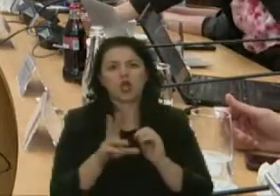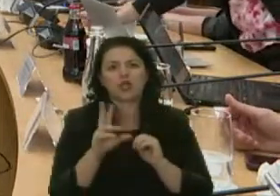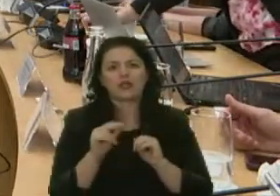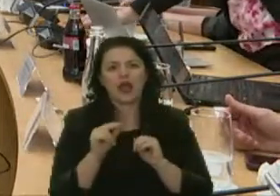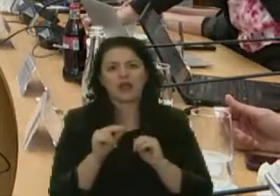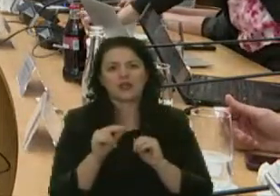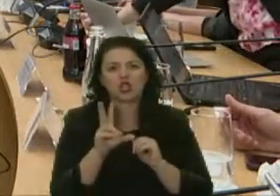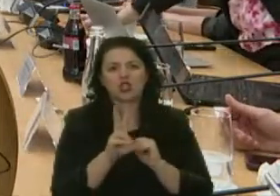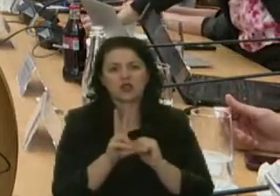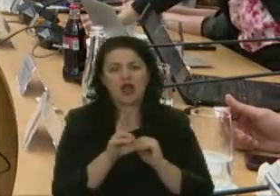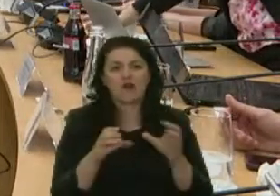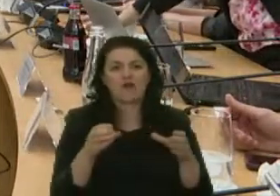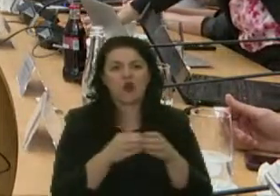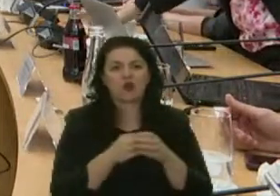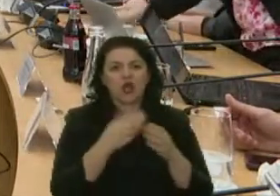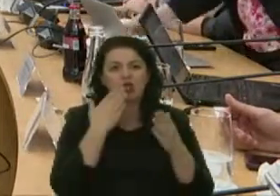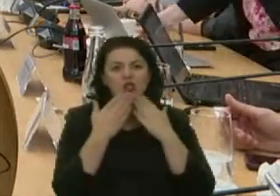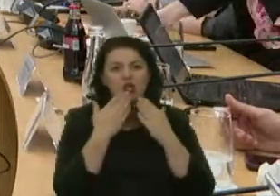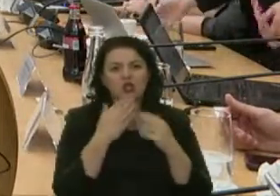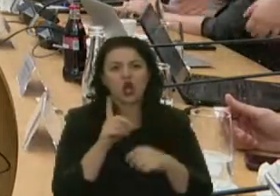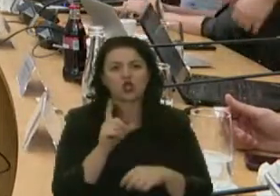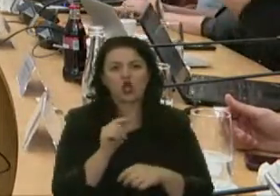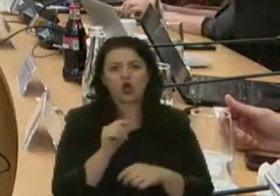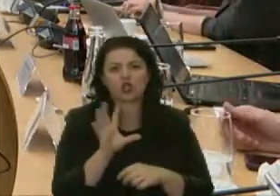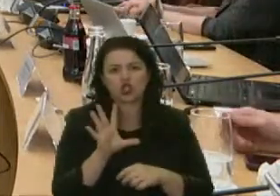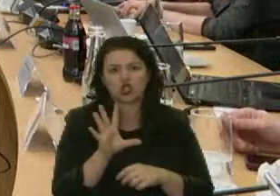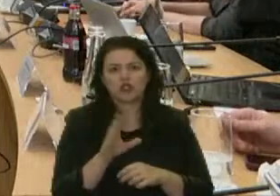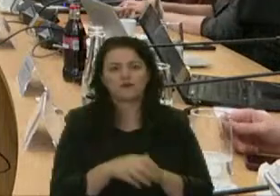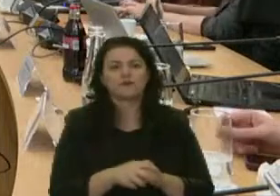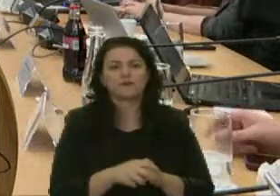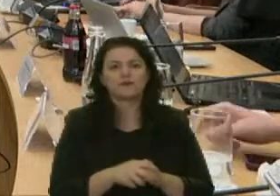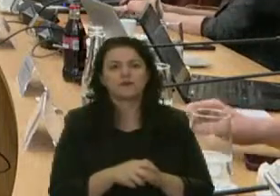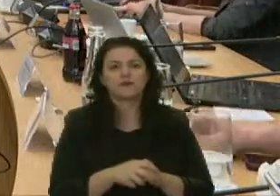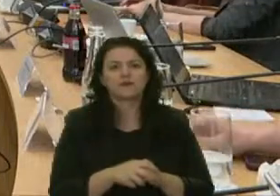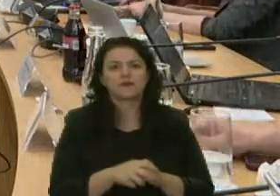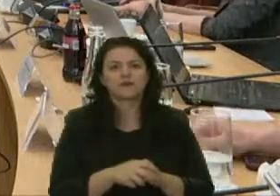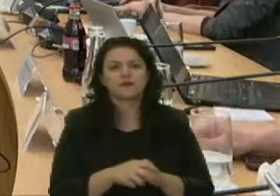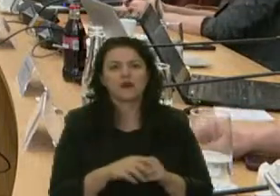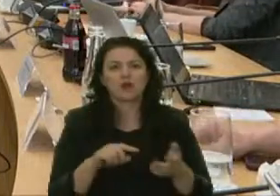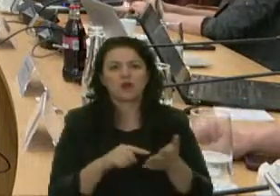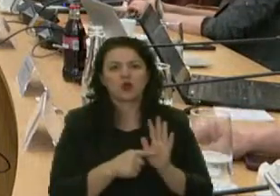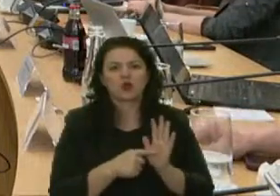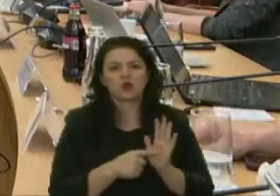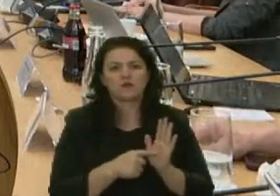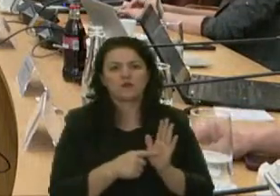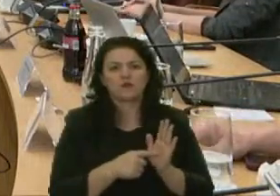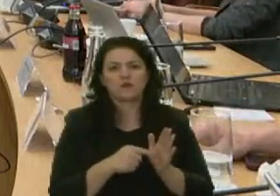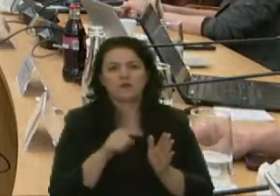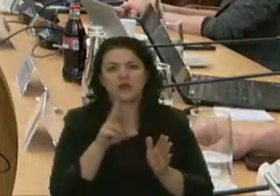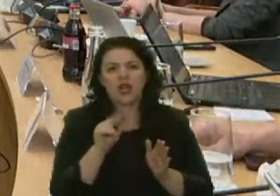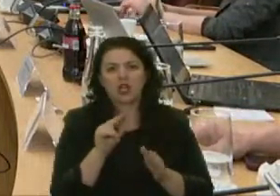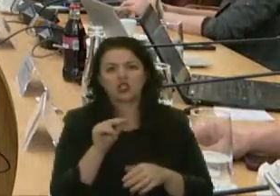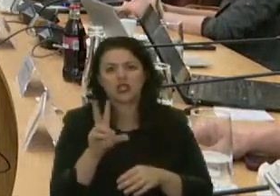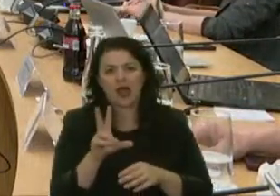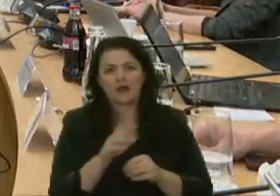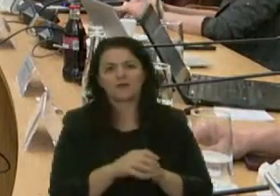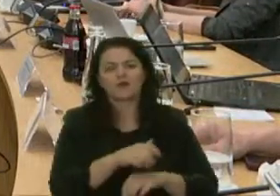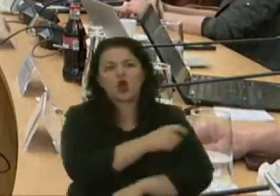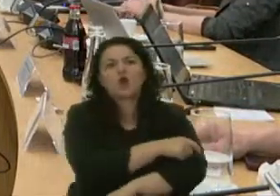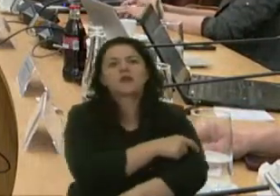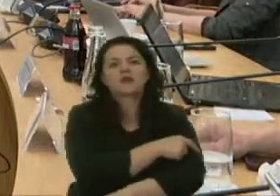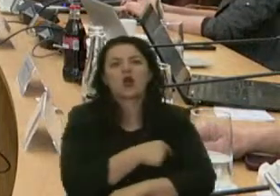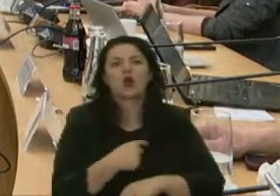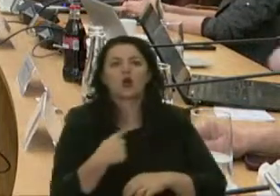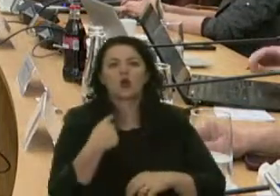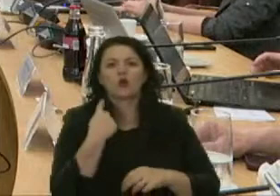33 vum de ședință va fi de 25 punctul 33 Comisia 1 Comisia de buget aviz